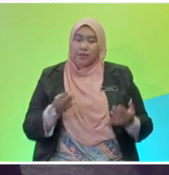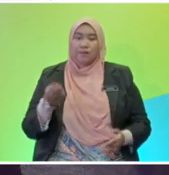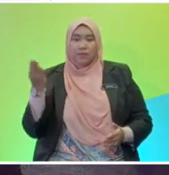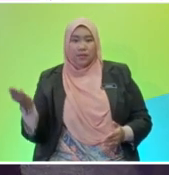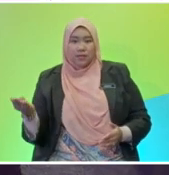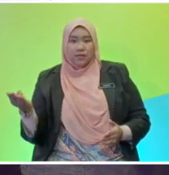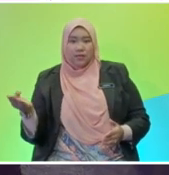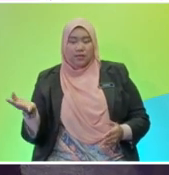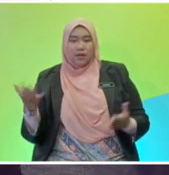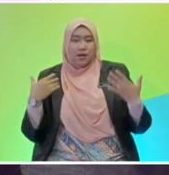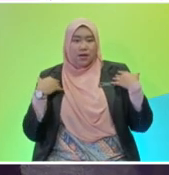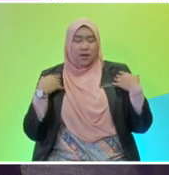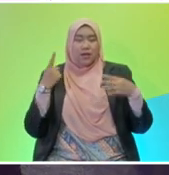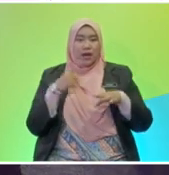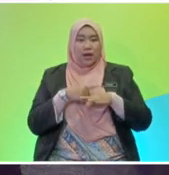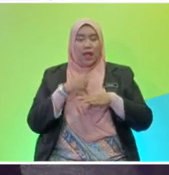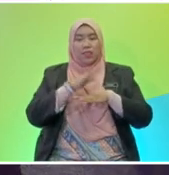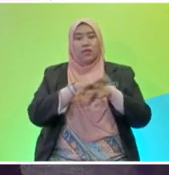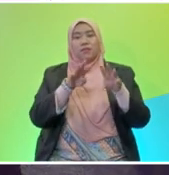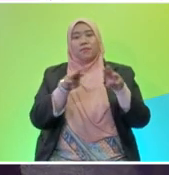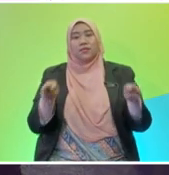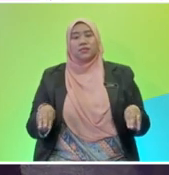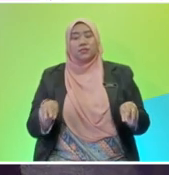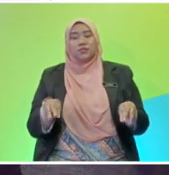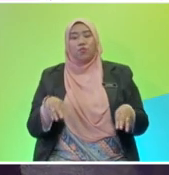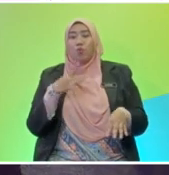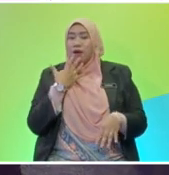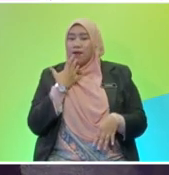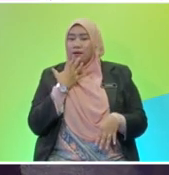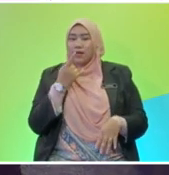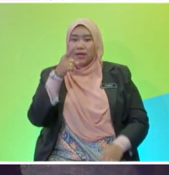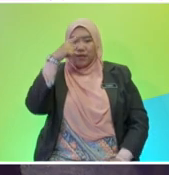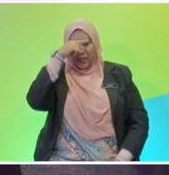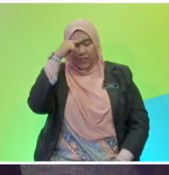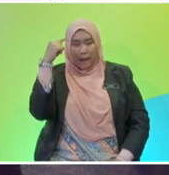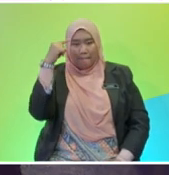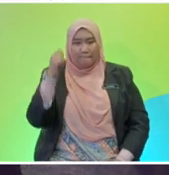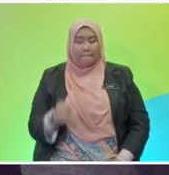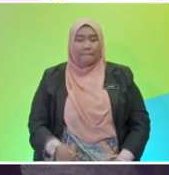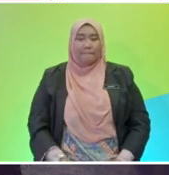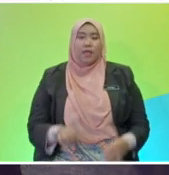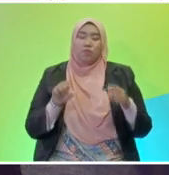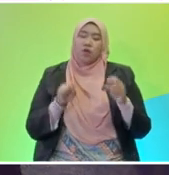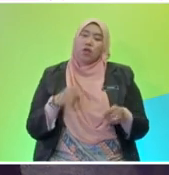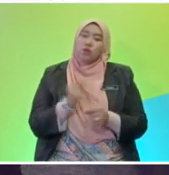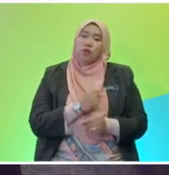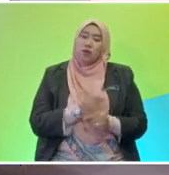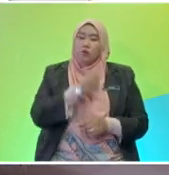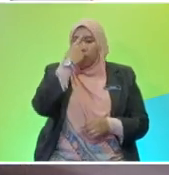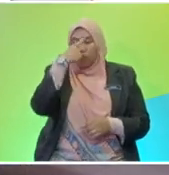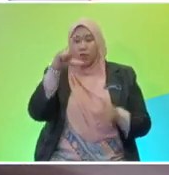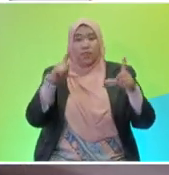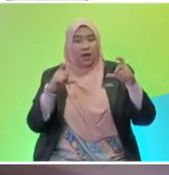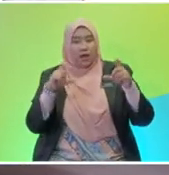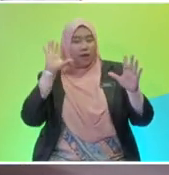berada di atas meja berwarna hitam Saya rasa ini boleh guna untuk tangkap gambar